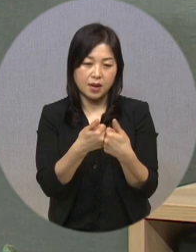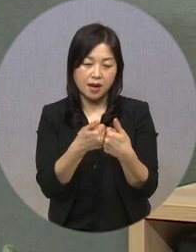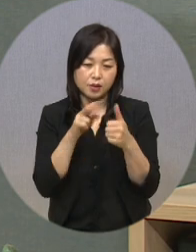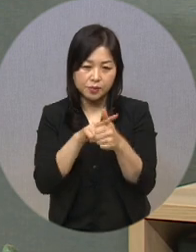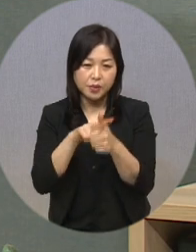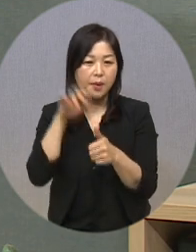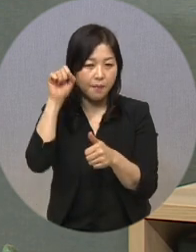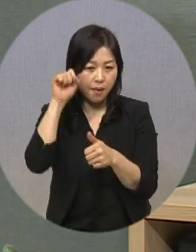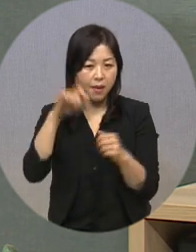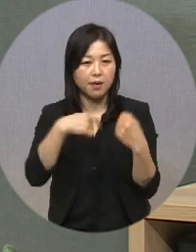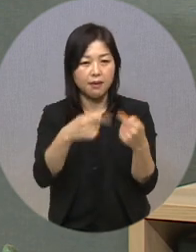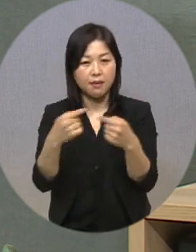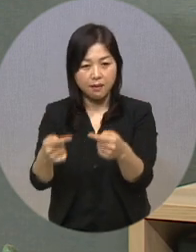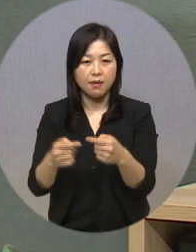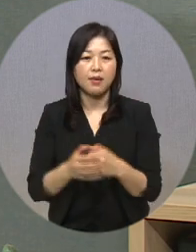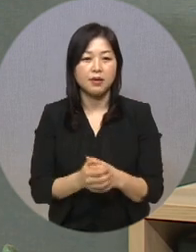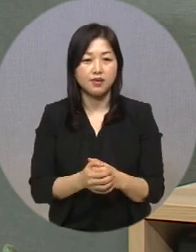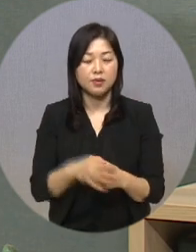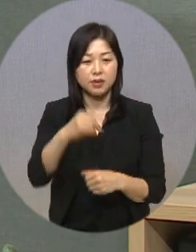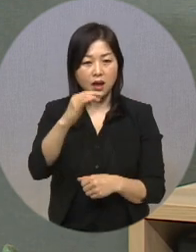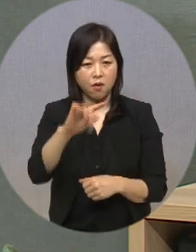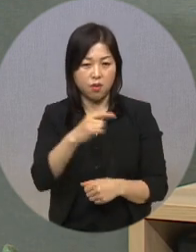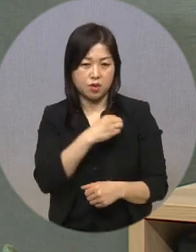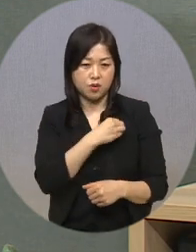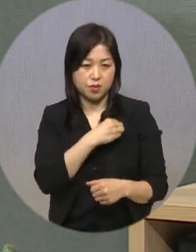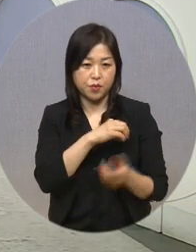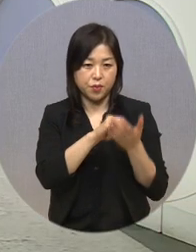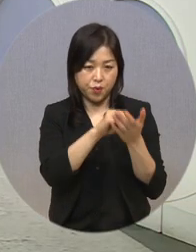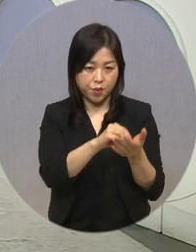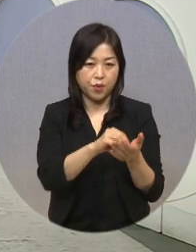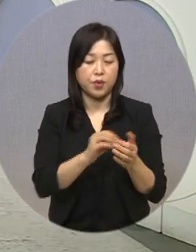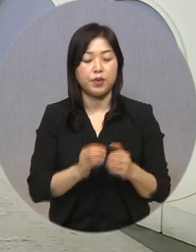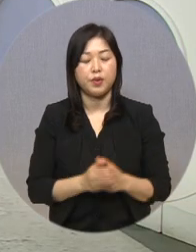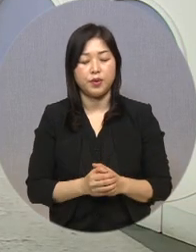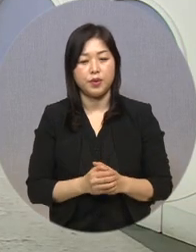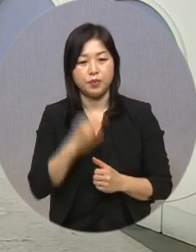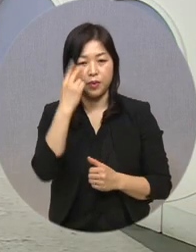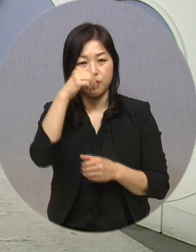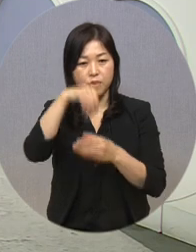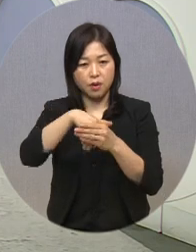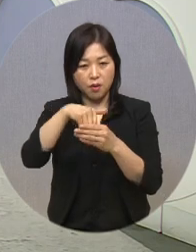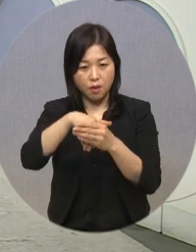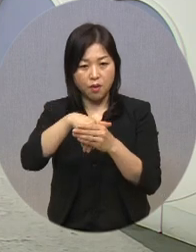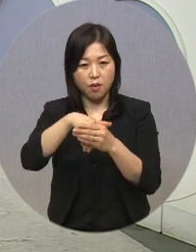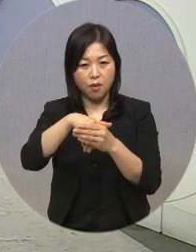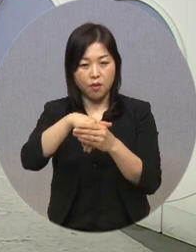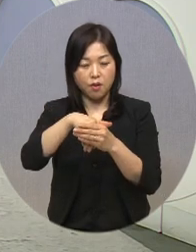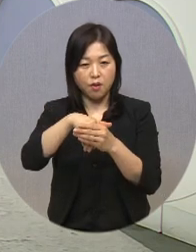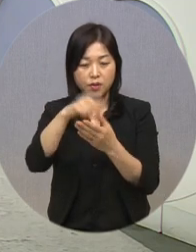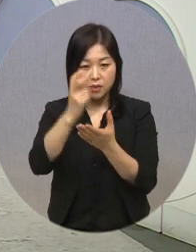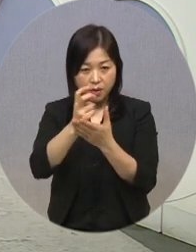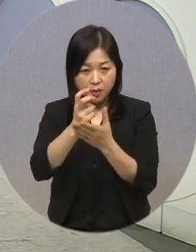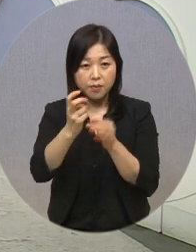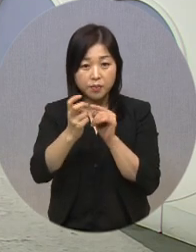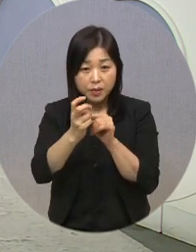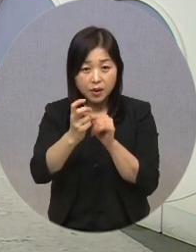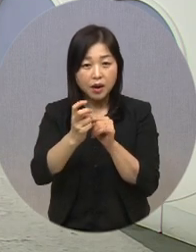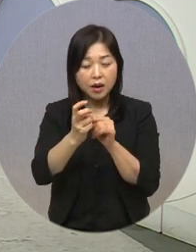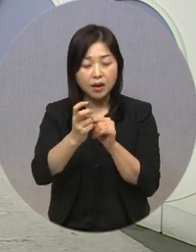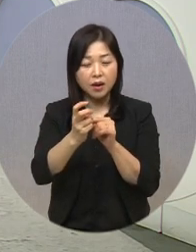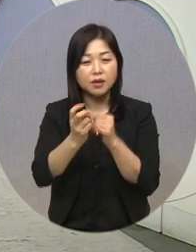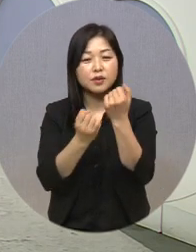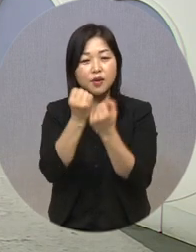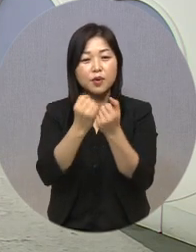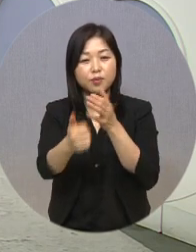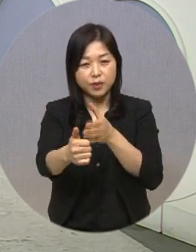의회에 진출하고 상원 의원에 진출하고 그러니까 미국의 선거 제도가 여기 잠깐 이제 설명을